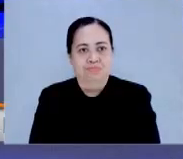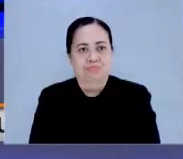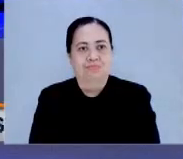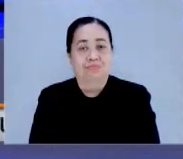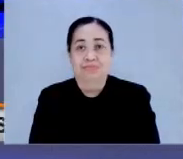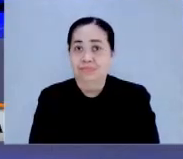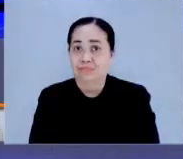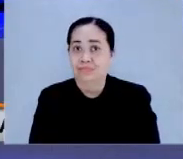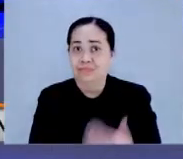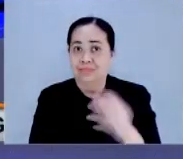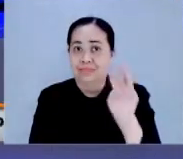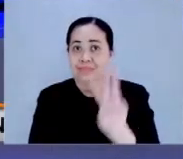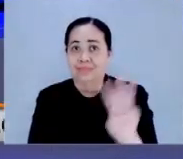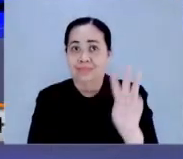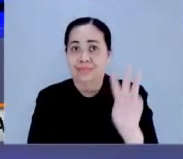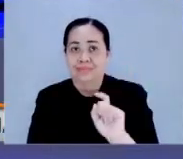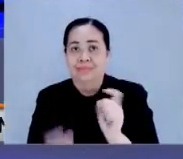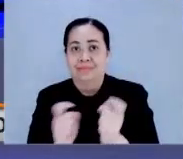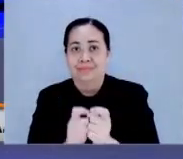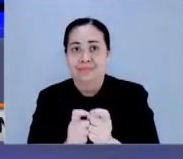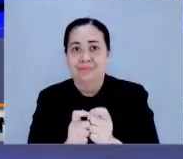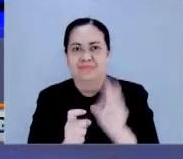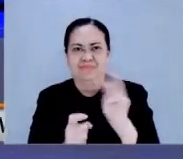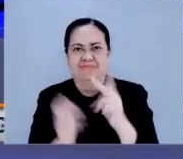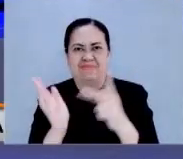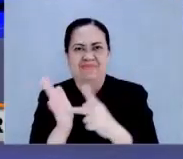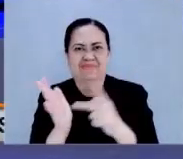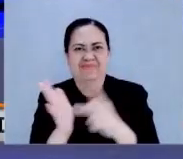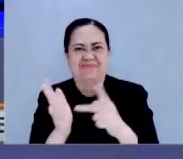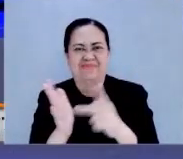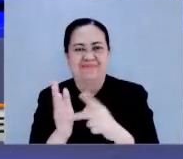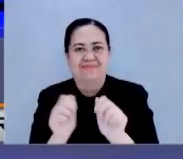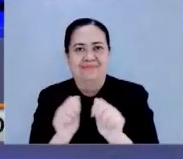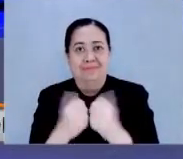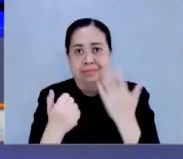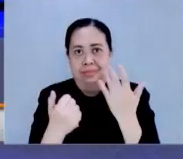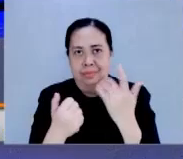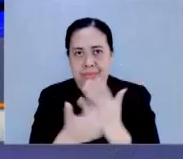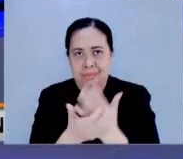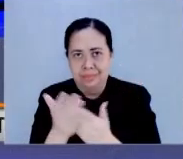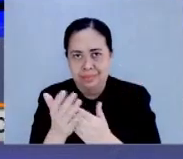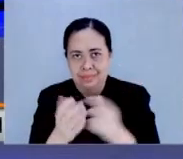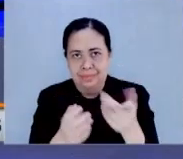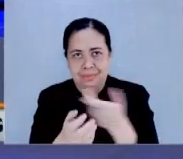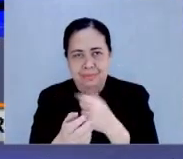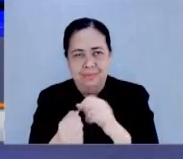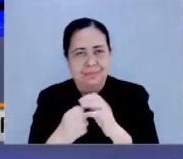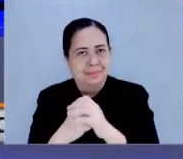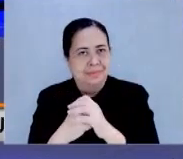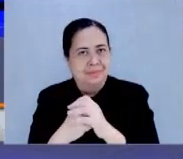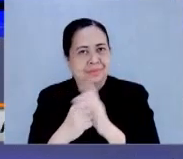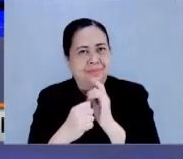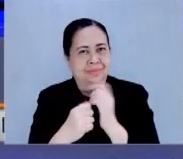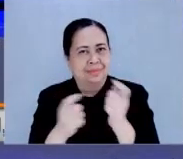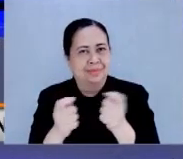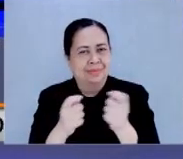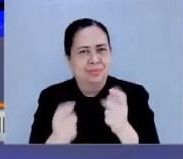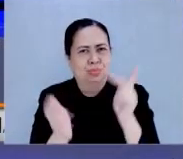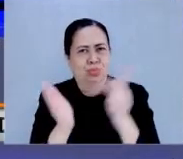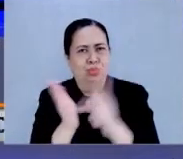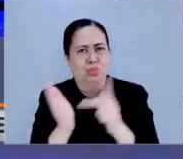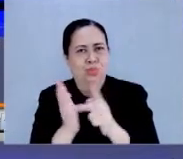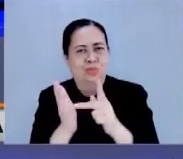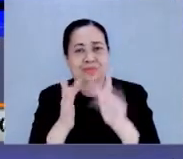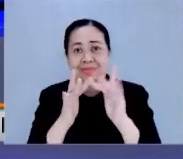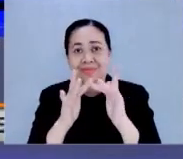Ang ating Miyerkules, gawin na nating Miyerkulit. Paano ba naman ang ilan nating mga kapatid hindi paawat sa kakulitan